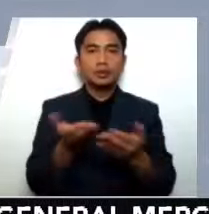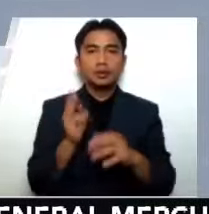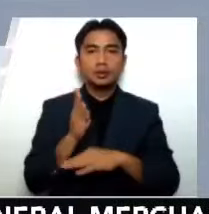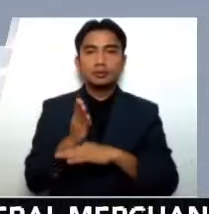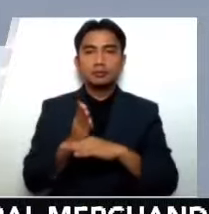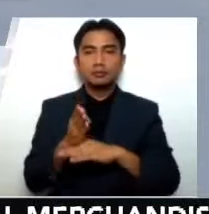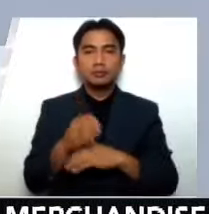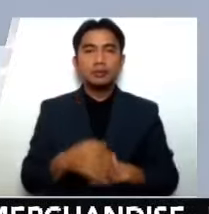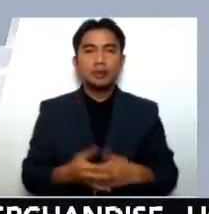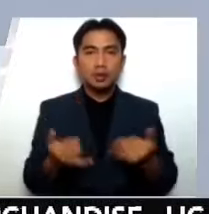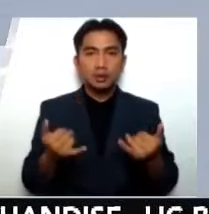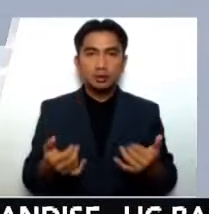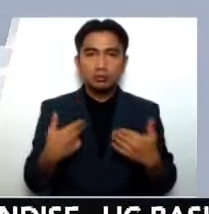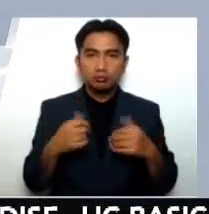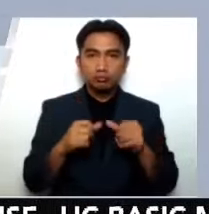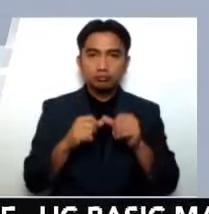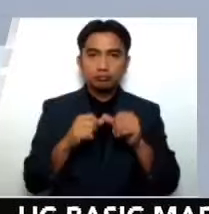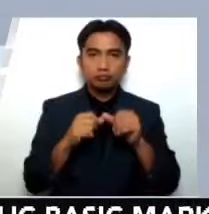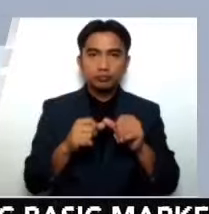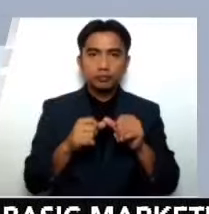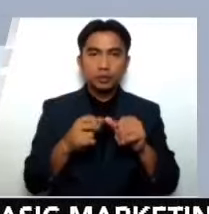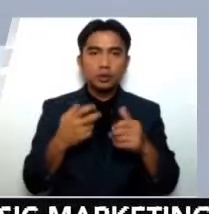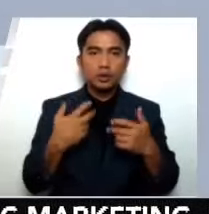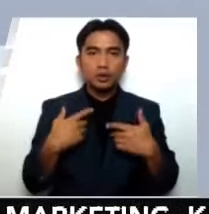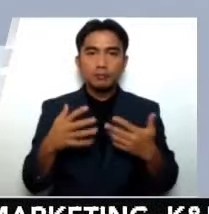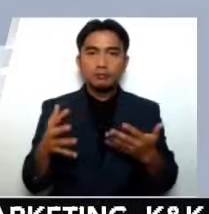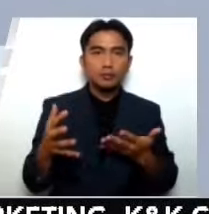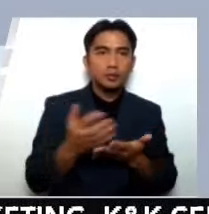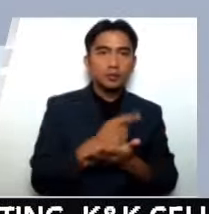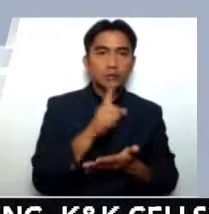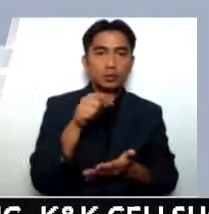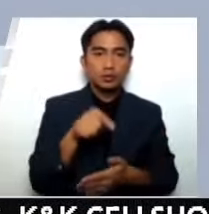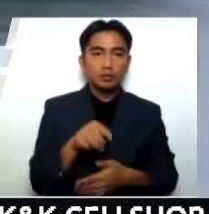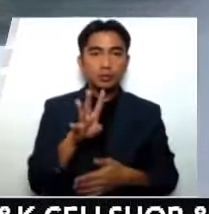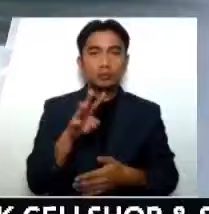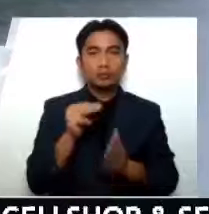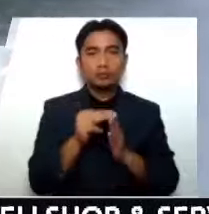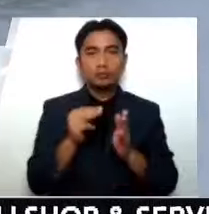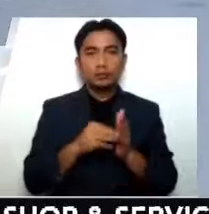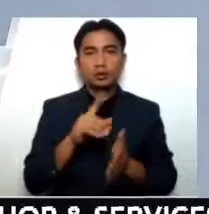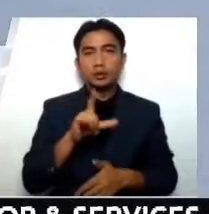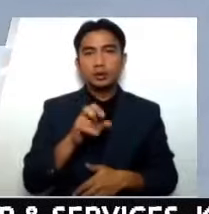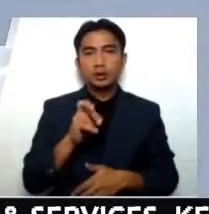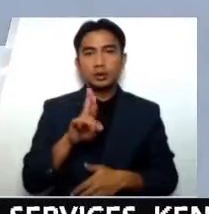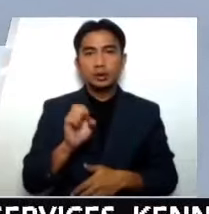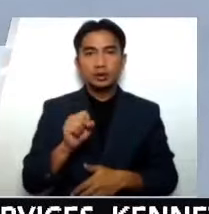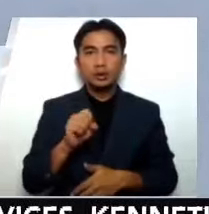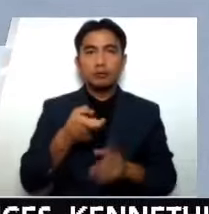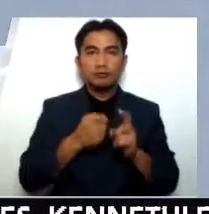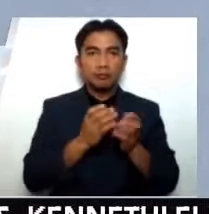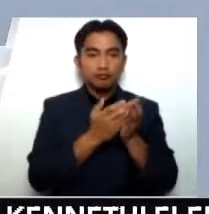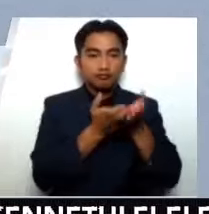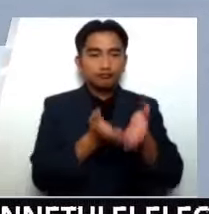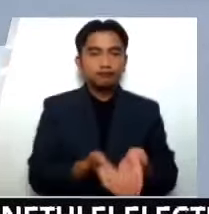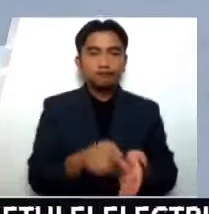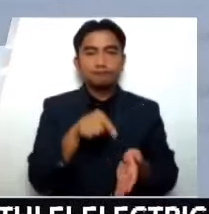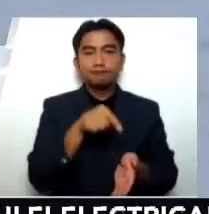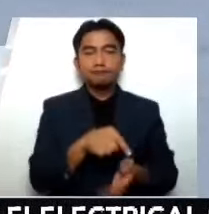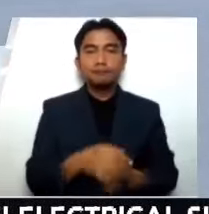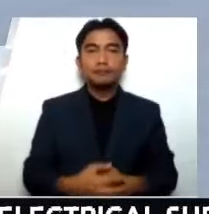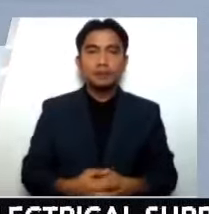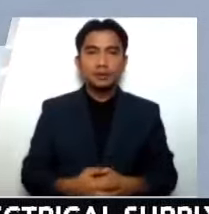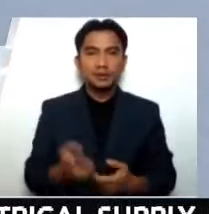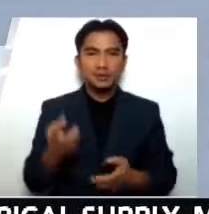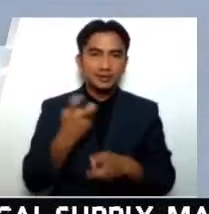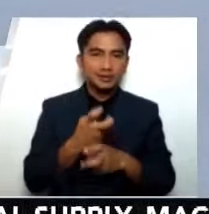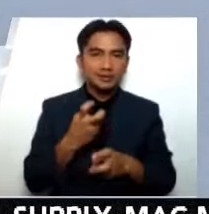naumpisahan ang paghigop sa 1.4 million liters ng industrial fuel mula sa MTKR Terra Nova dahil pahirapan ang pagselyo sa mga